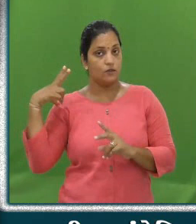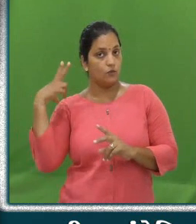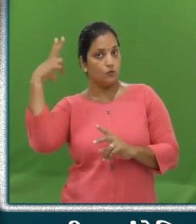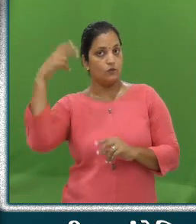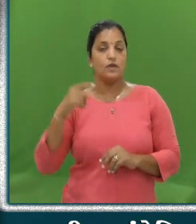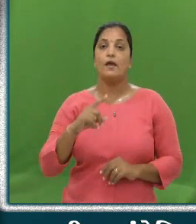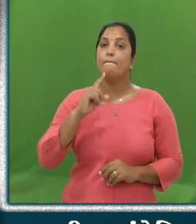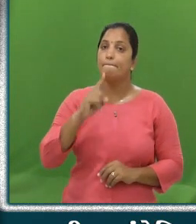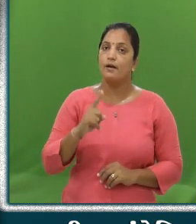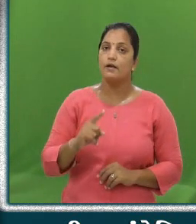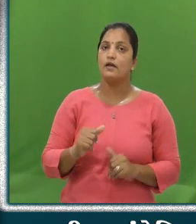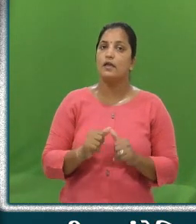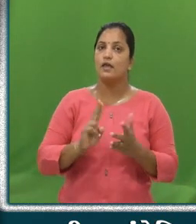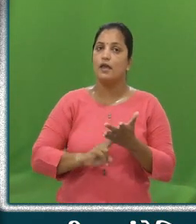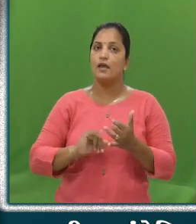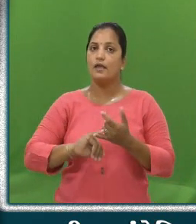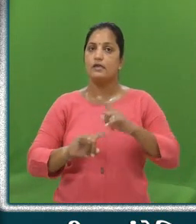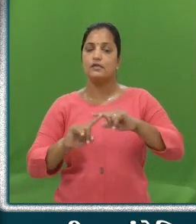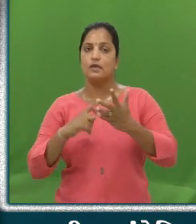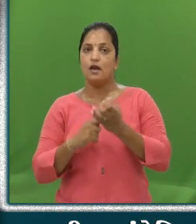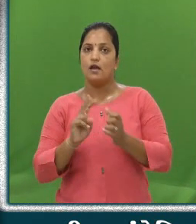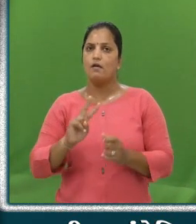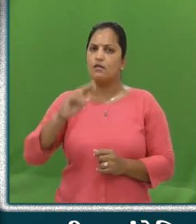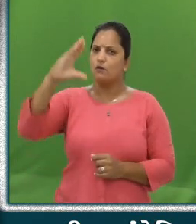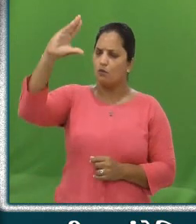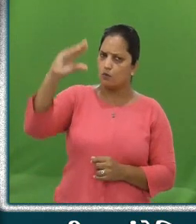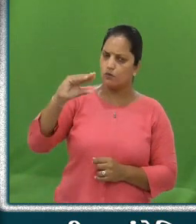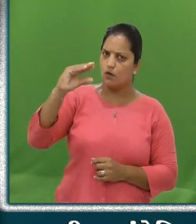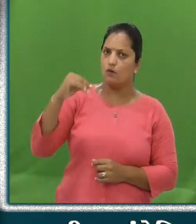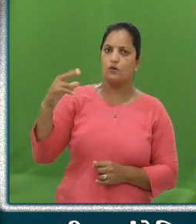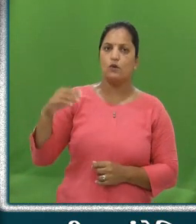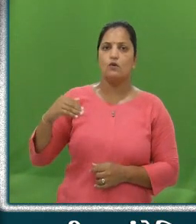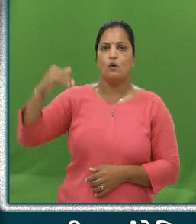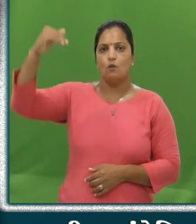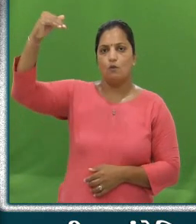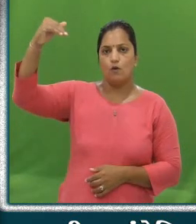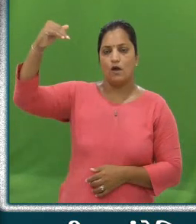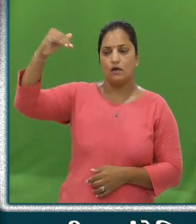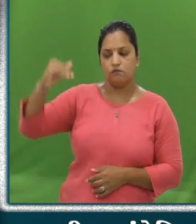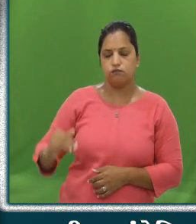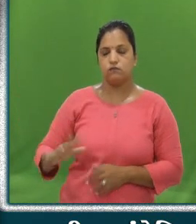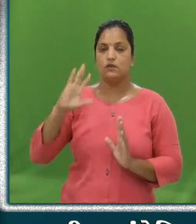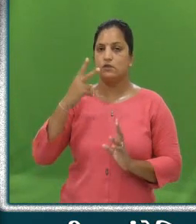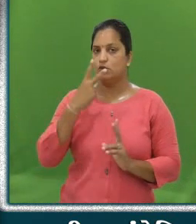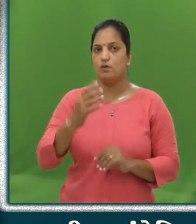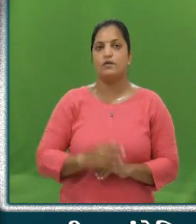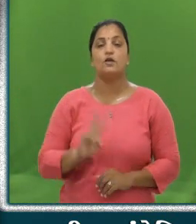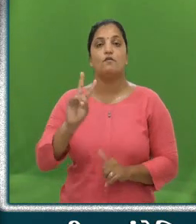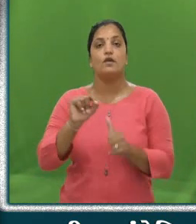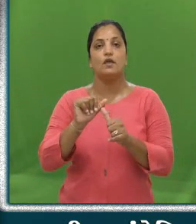છે અને ક્યાંક અંતઃસ્ત્રાવો જે માપસર ન જોવા મળે તો વૃદ્ધિ કુંઠિત પણ થતી જોવા મળતી હોય